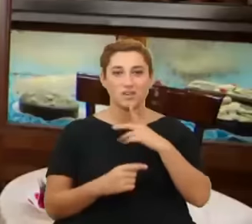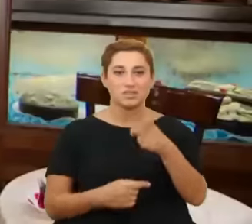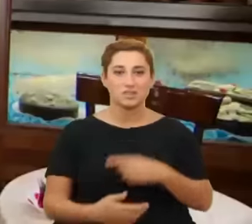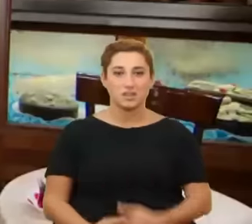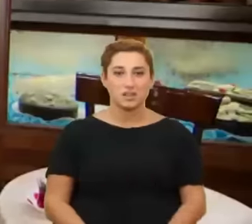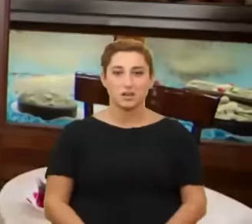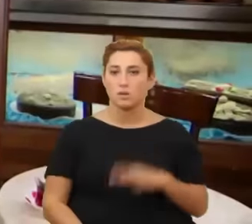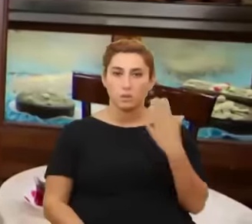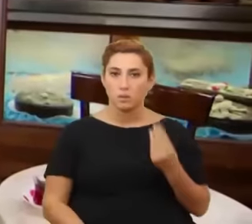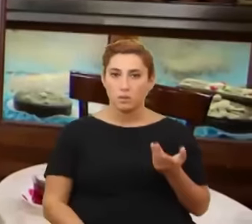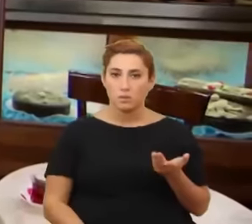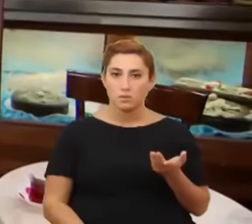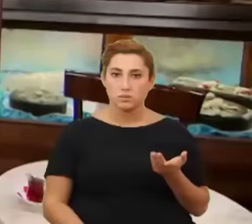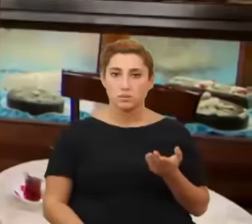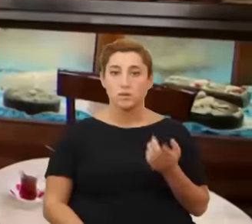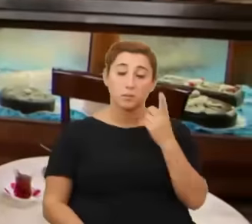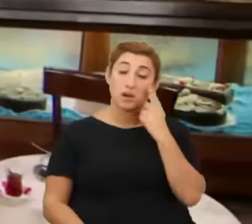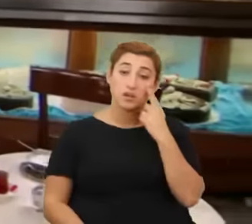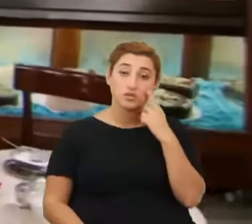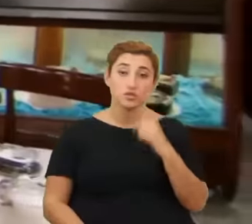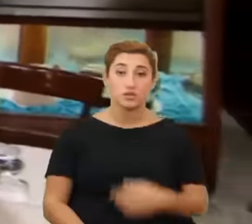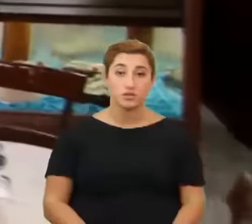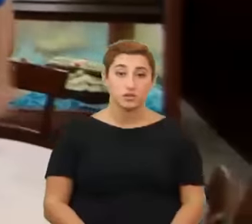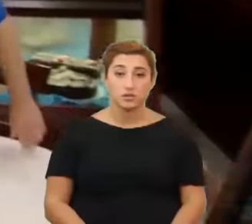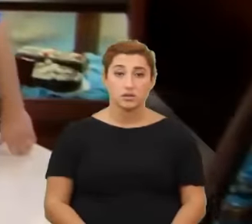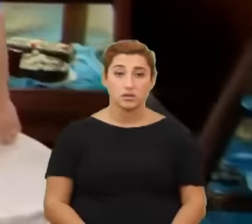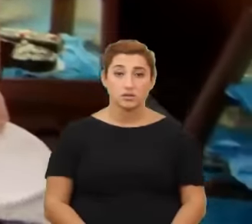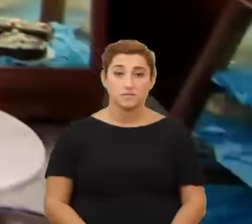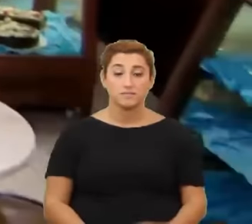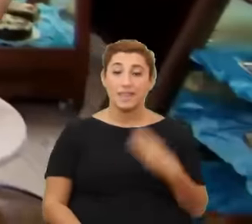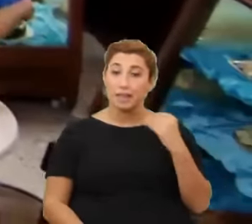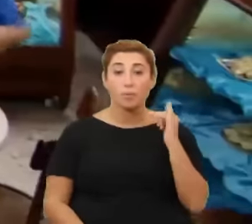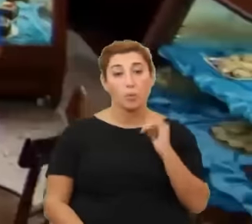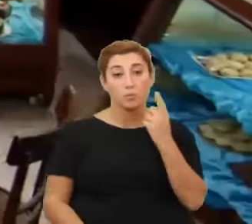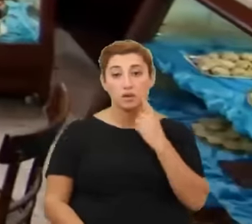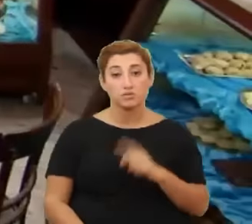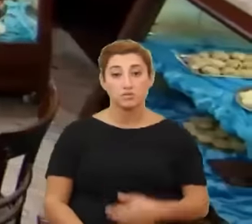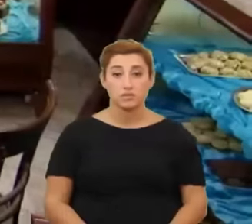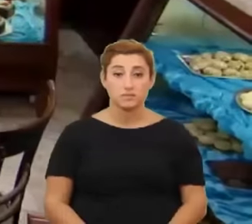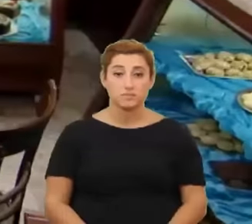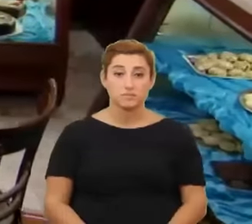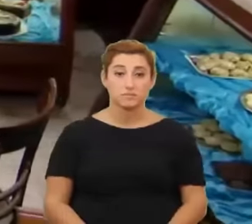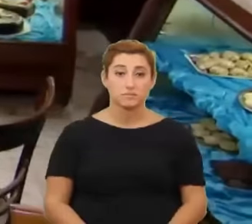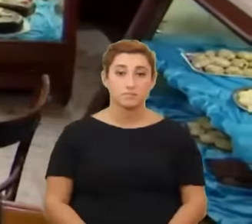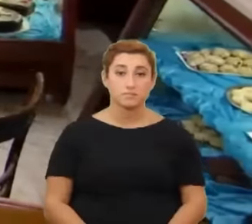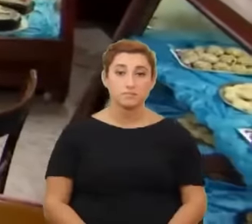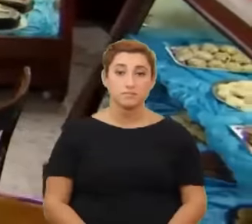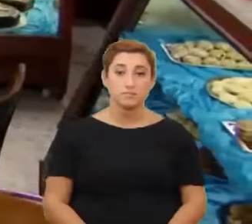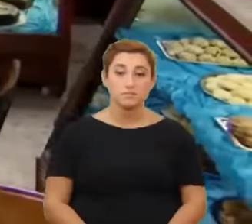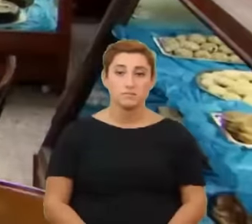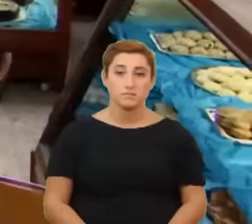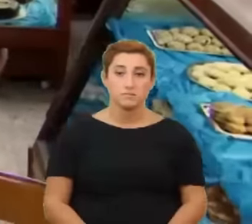seninle. Hayırdır? Bakacağız. Masaya geçtiler. Hayır mı değil mi? Gülden çantasını sandalyeye